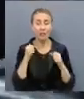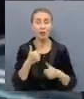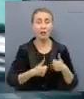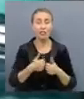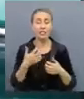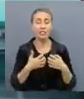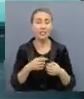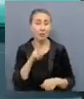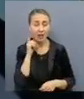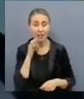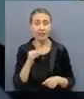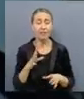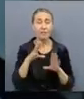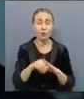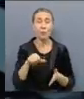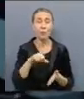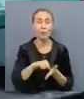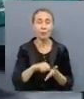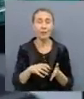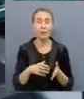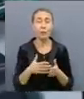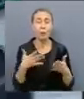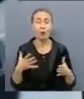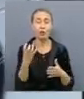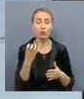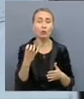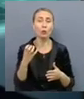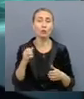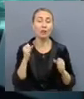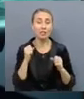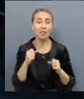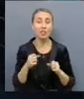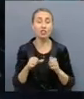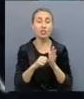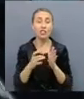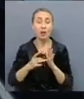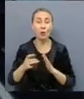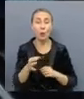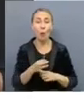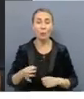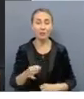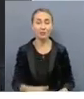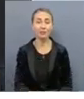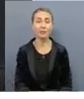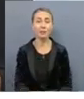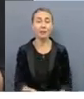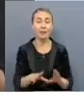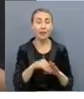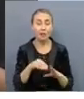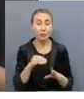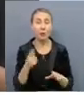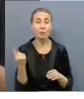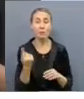среди юниоров. В нем принимают участие более 400 спортсменов из 6 районов области. Отборочный этап